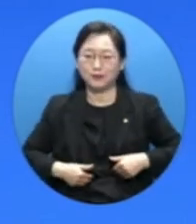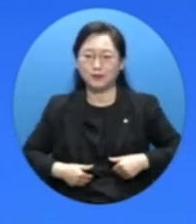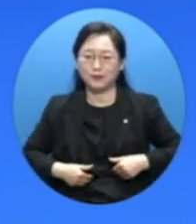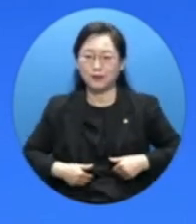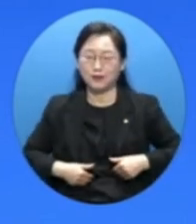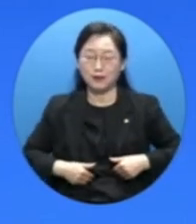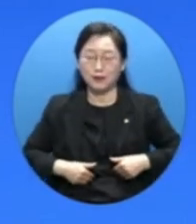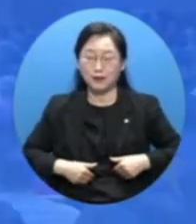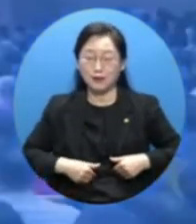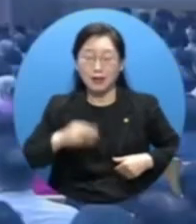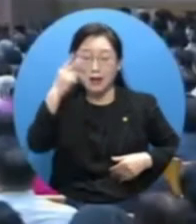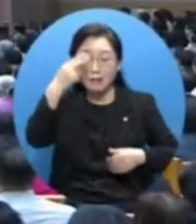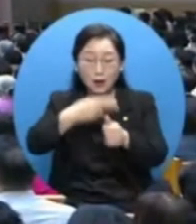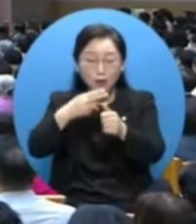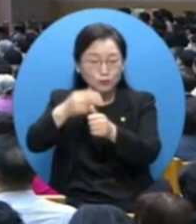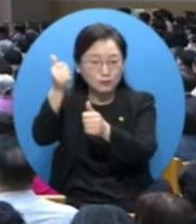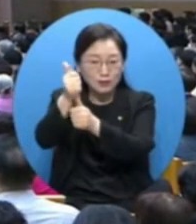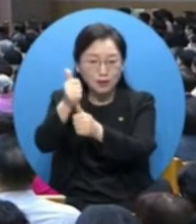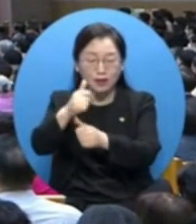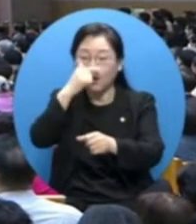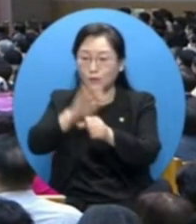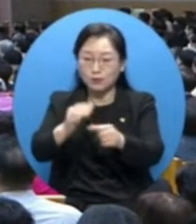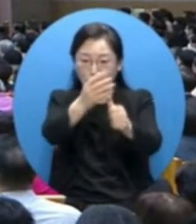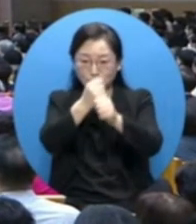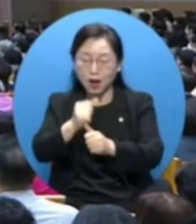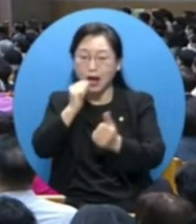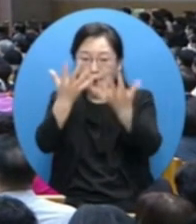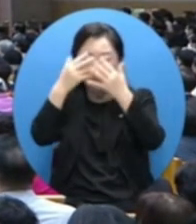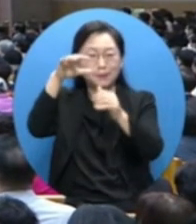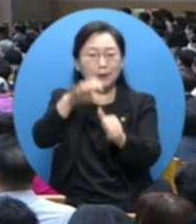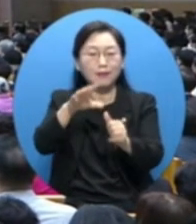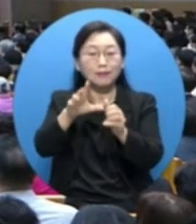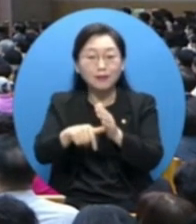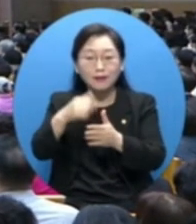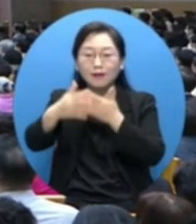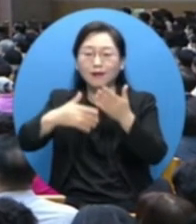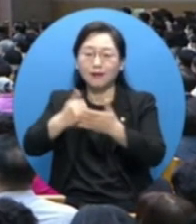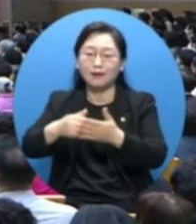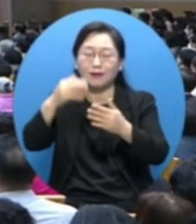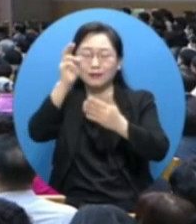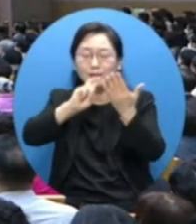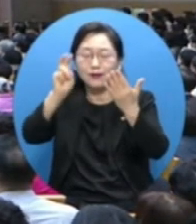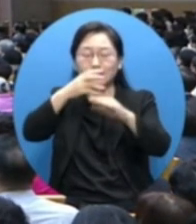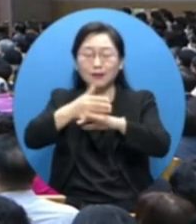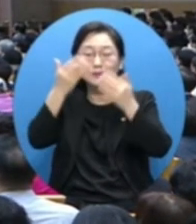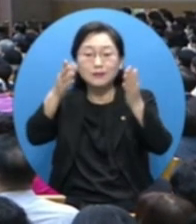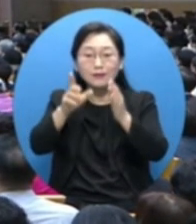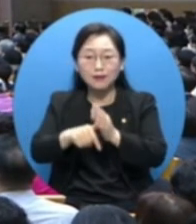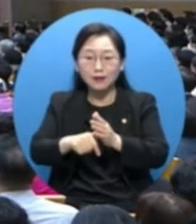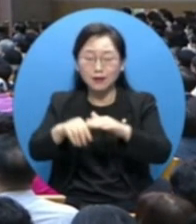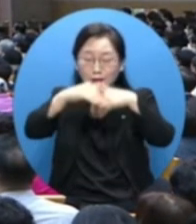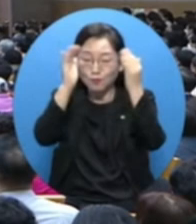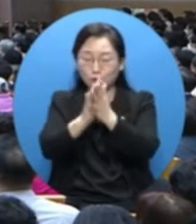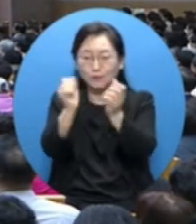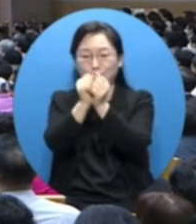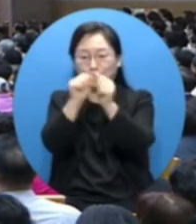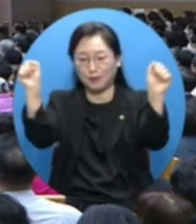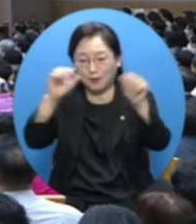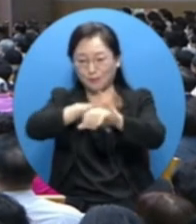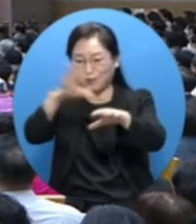바울과 실라가 억울하게 붙잡혀 감옥에 들어갔을 때 하나님 앞에 찬양과 감사를 드리니 그들의 매했던 모든 결박이